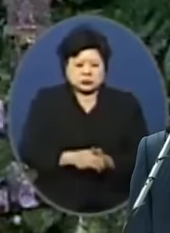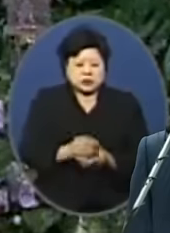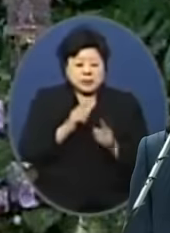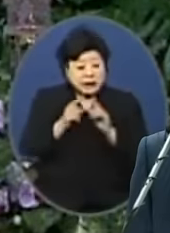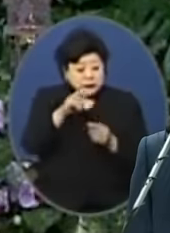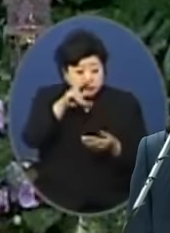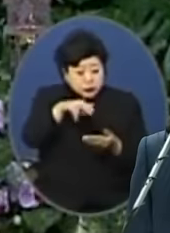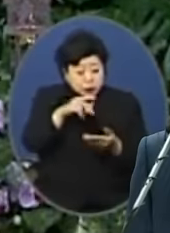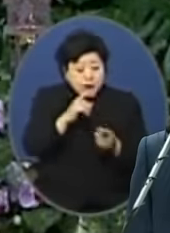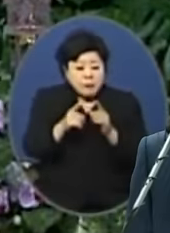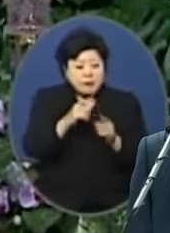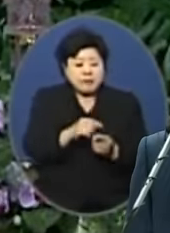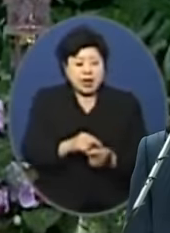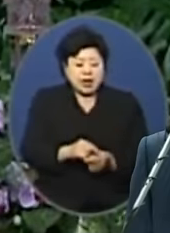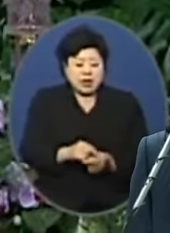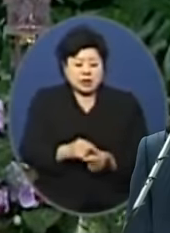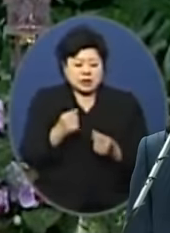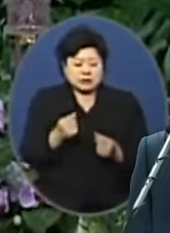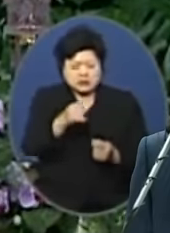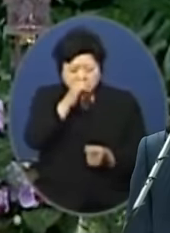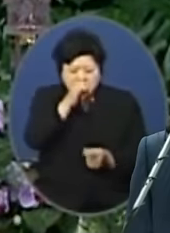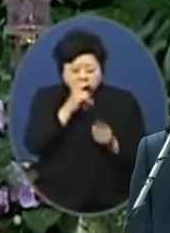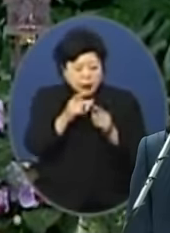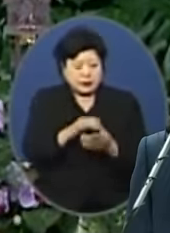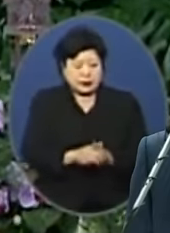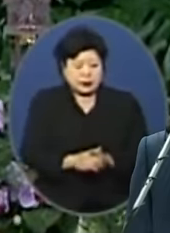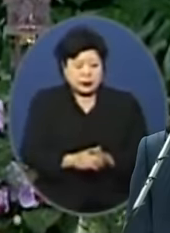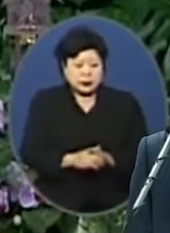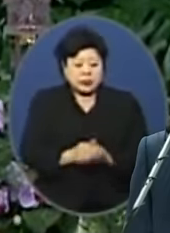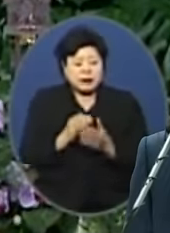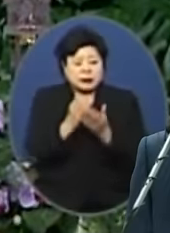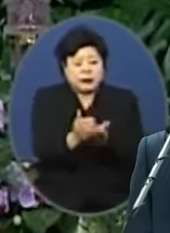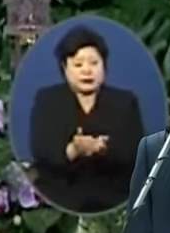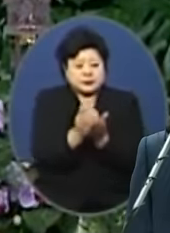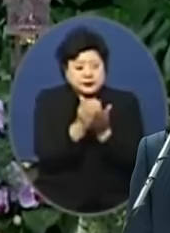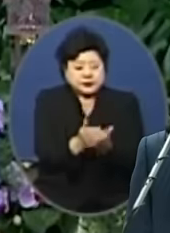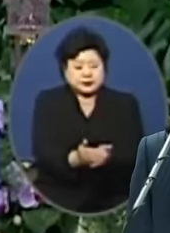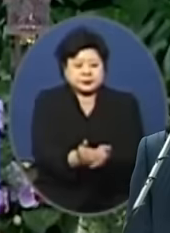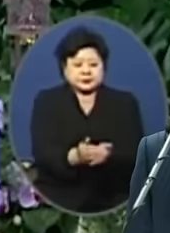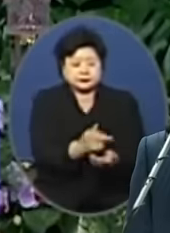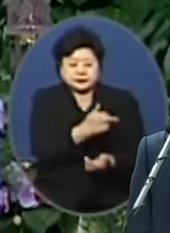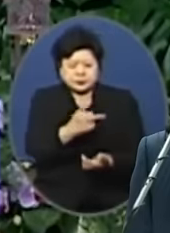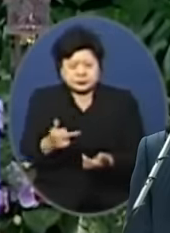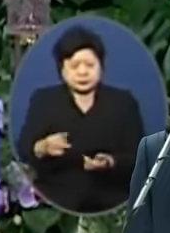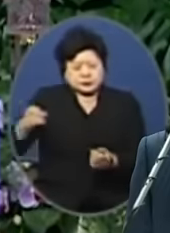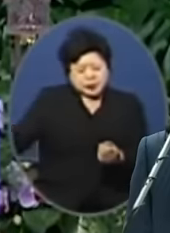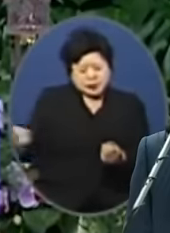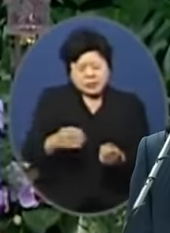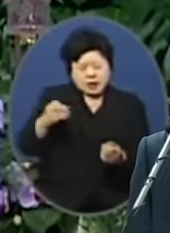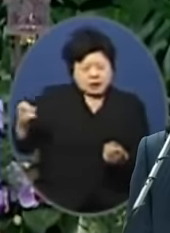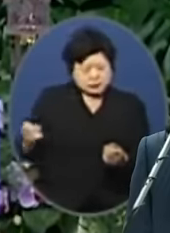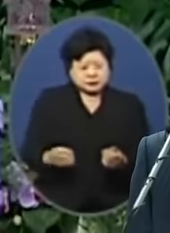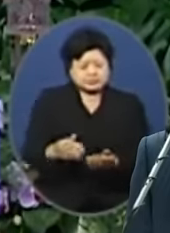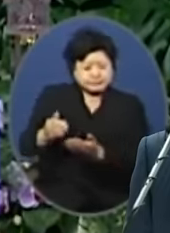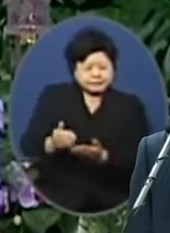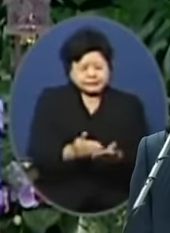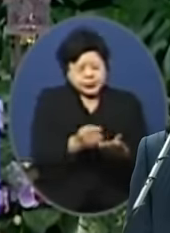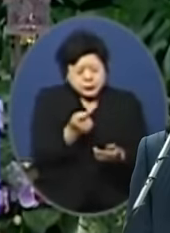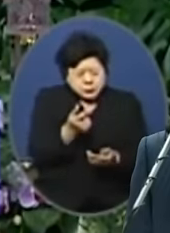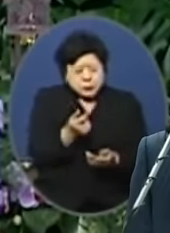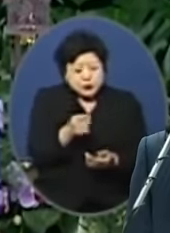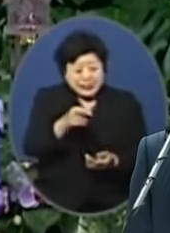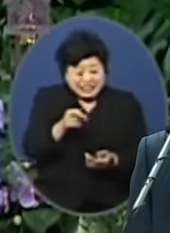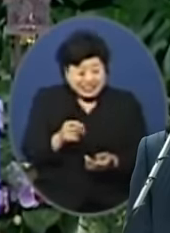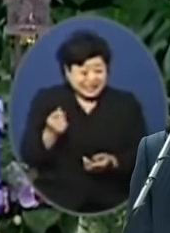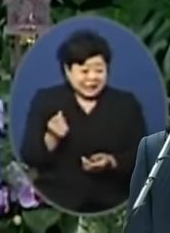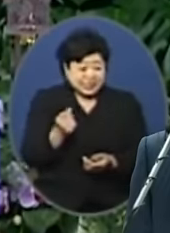성경은 말이 엄청난 영향력을 가지고 있다고 말합니다. 배를 보라 그렇게 크고 광풍에 밀려가는 것들을 지극히 적은